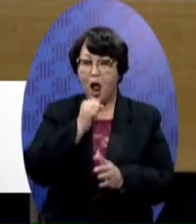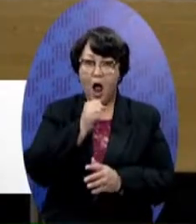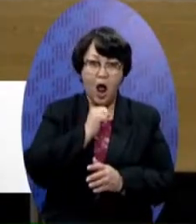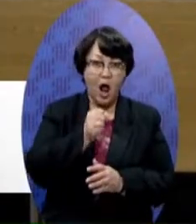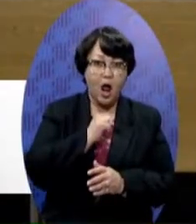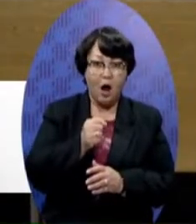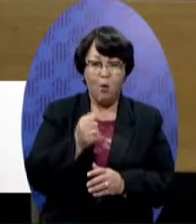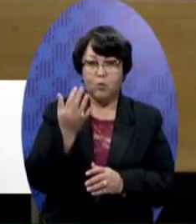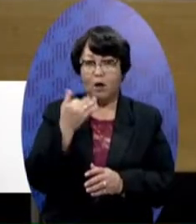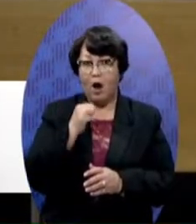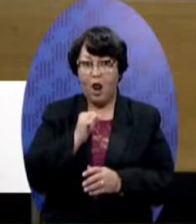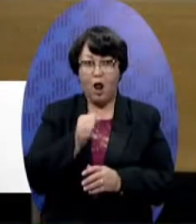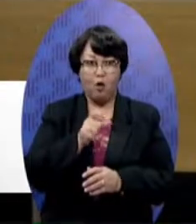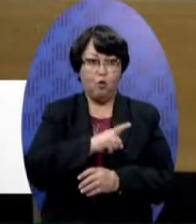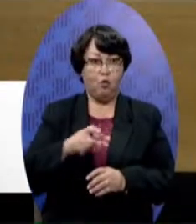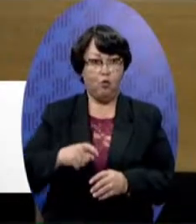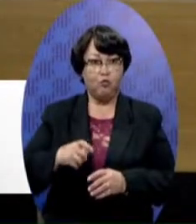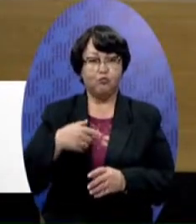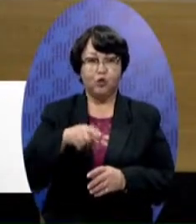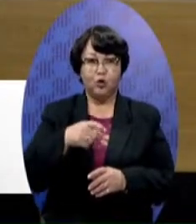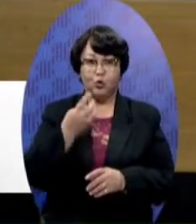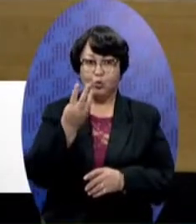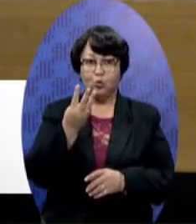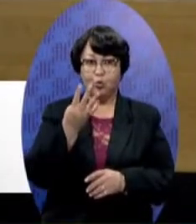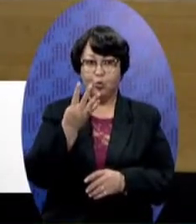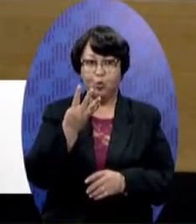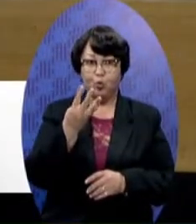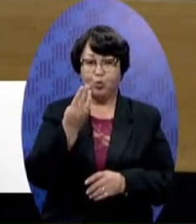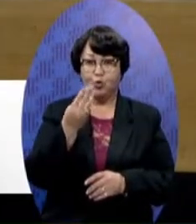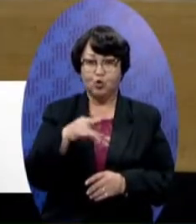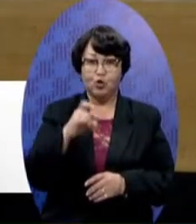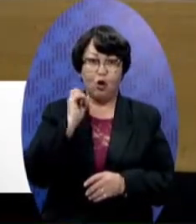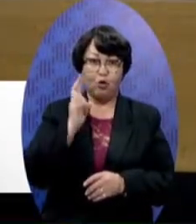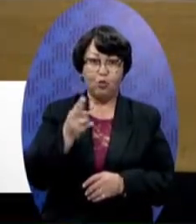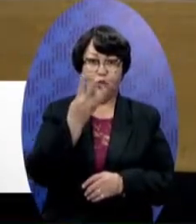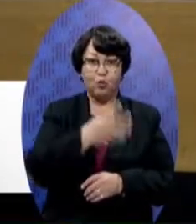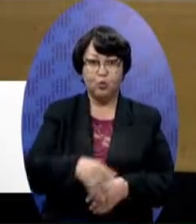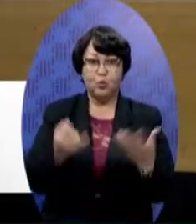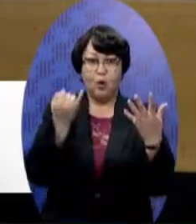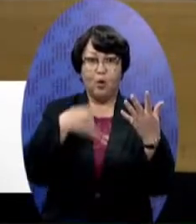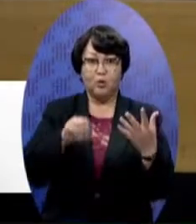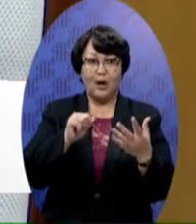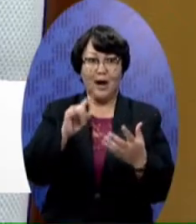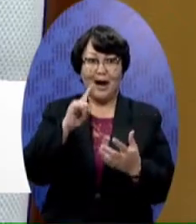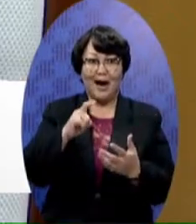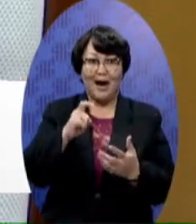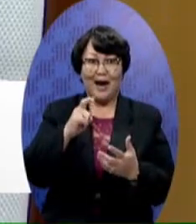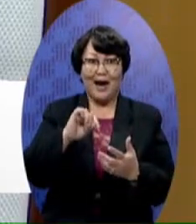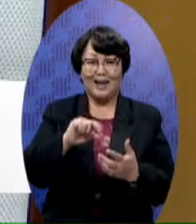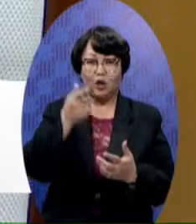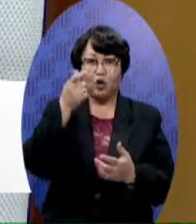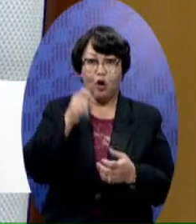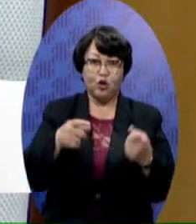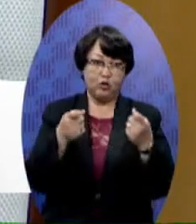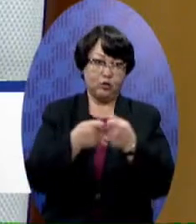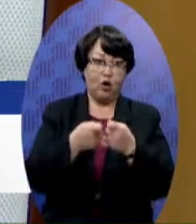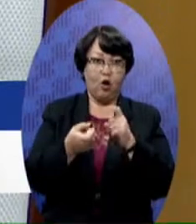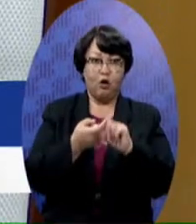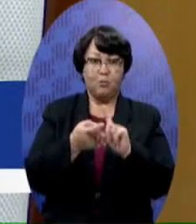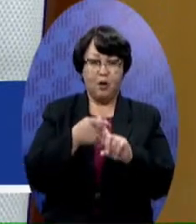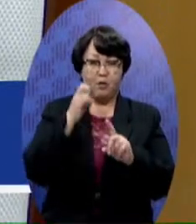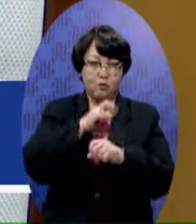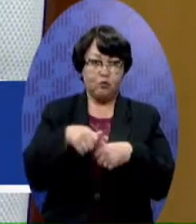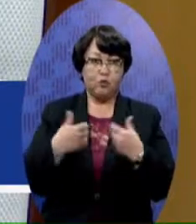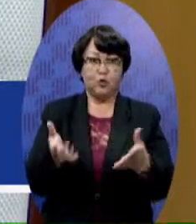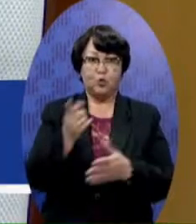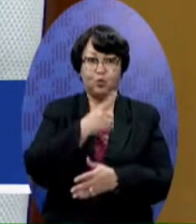өөрсдийнхөө одоо бас хүслээр дөрвөн төрлийн шторкийг өдөр 4-6 удаа бол халах голтой холбоотойгоор бол цацж байна. 100 сая төгрөг манай яамд баталж өгсөн